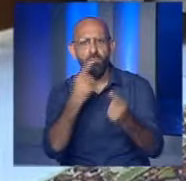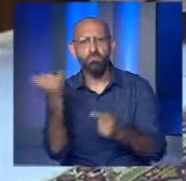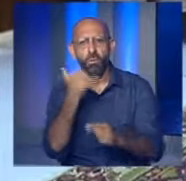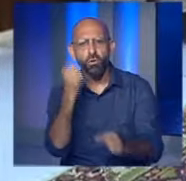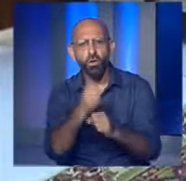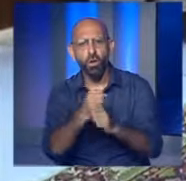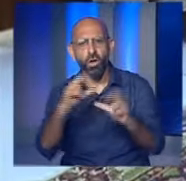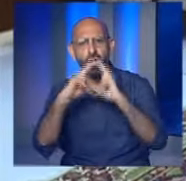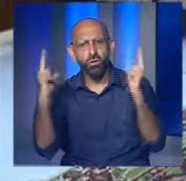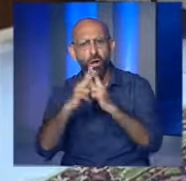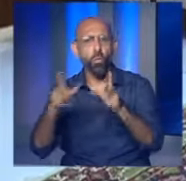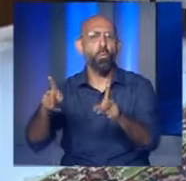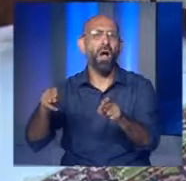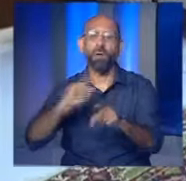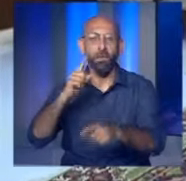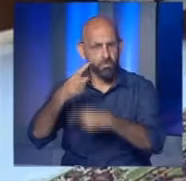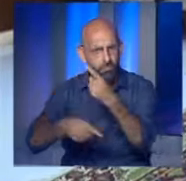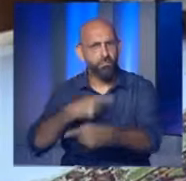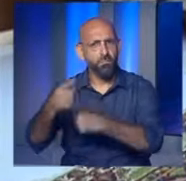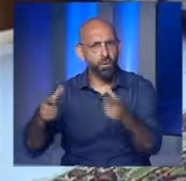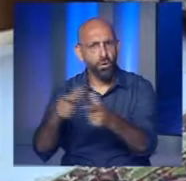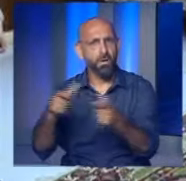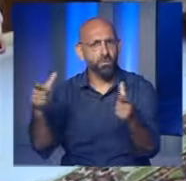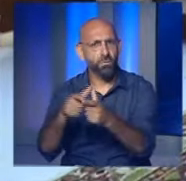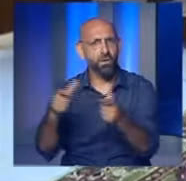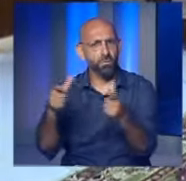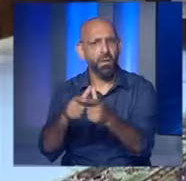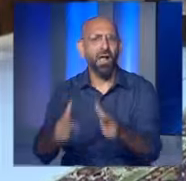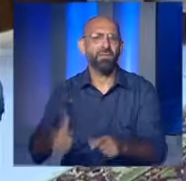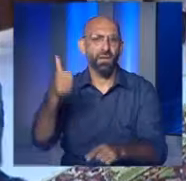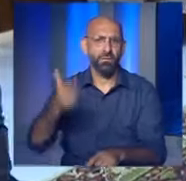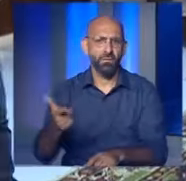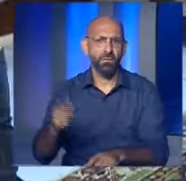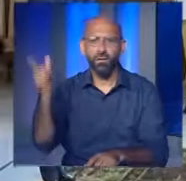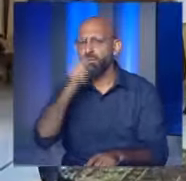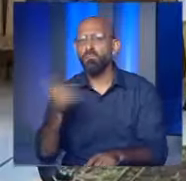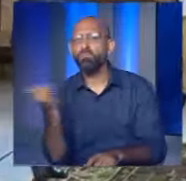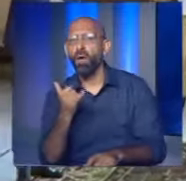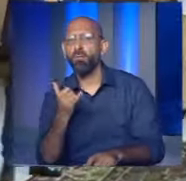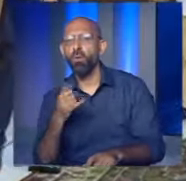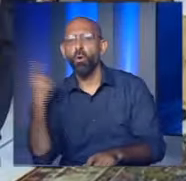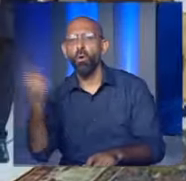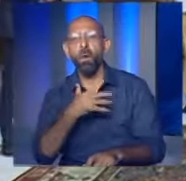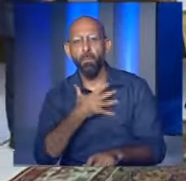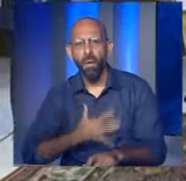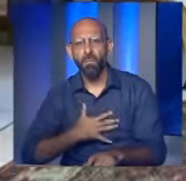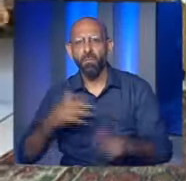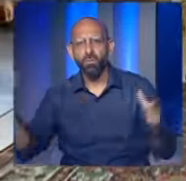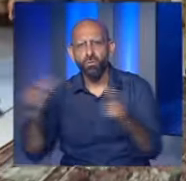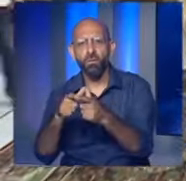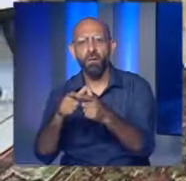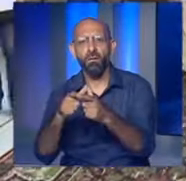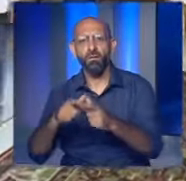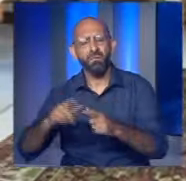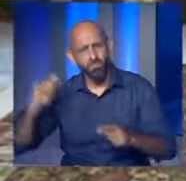دريان وبعد تاكيده ان عمل اللجنه لم يتوقف حصل تمهيدا لهذا التحرك مبينه ان هناك رغبه لدى